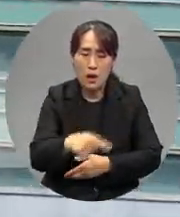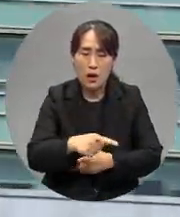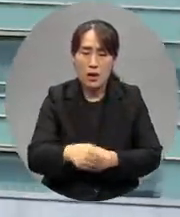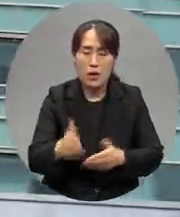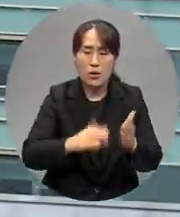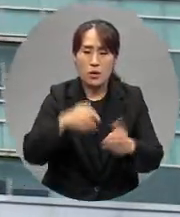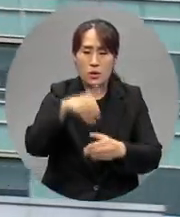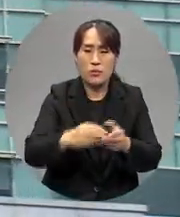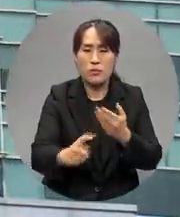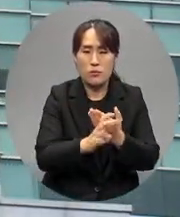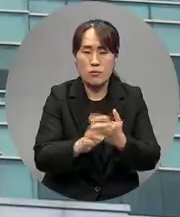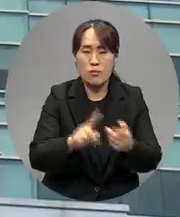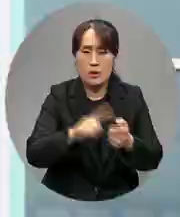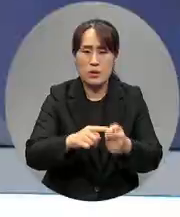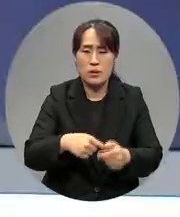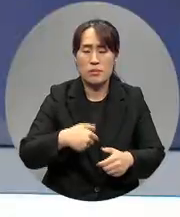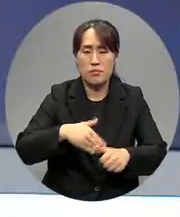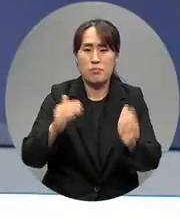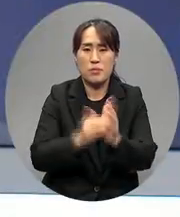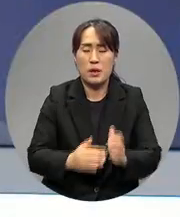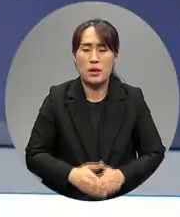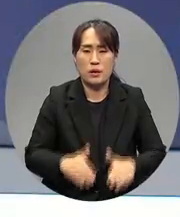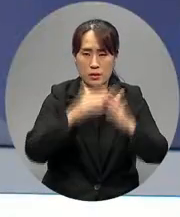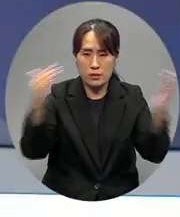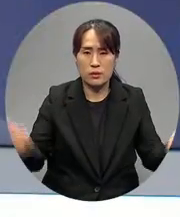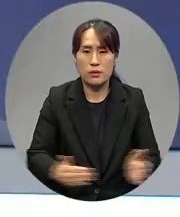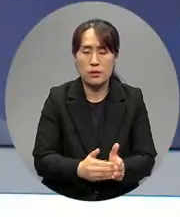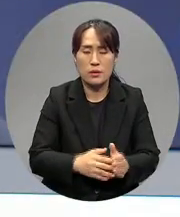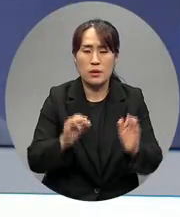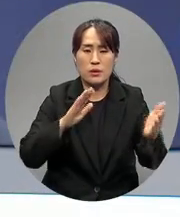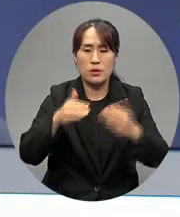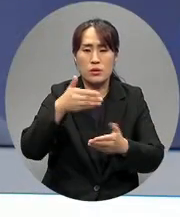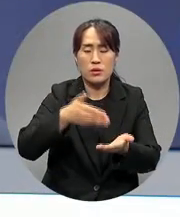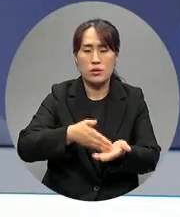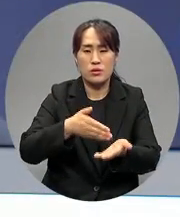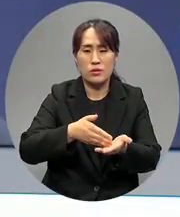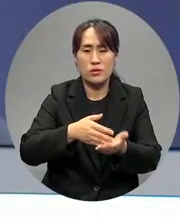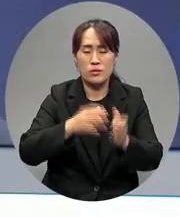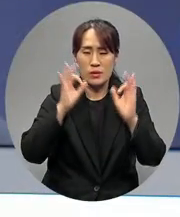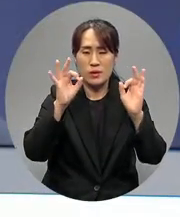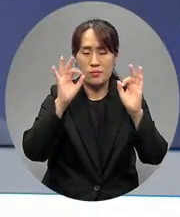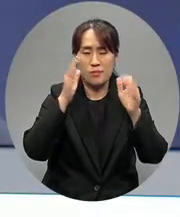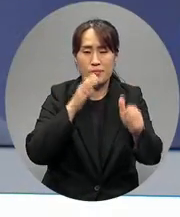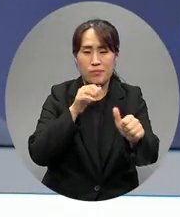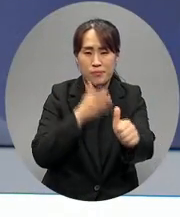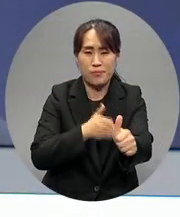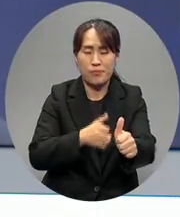불구속 송치했습니다. 뉴스 마칩니다. 잠시 후 스포츠 뉴스가 이어집니다. 고맙습니다.